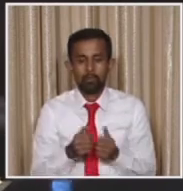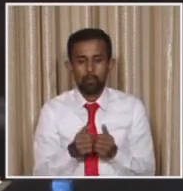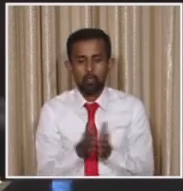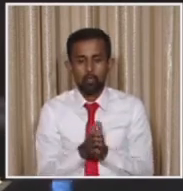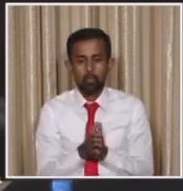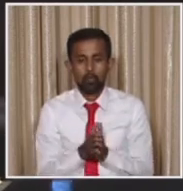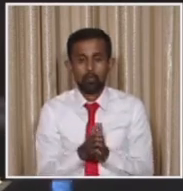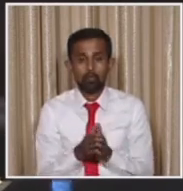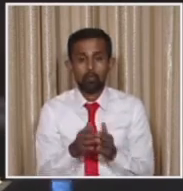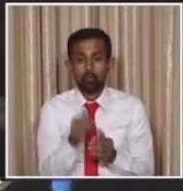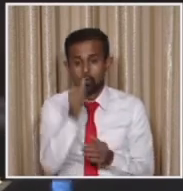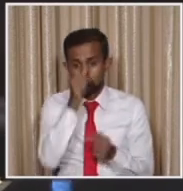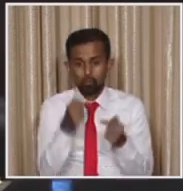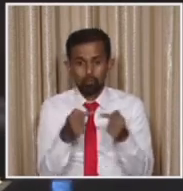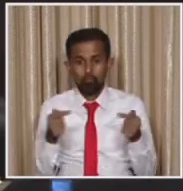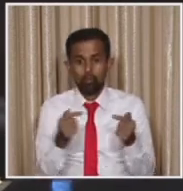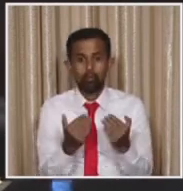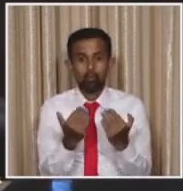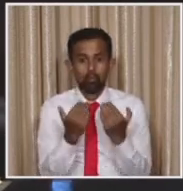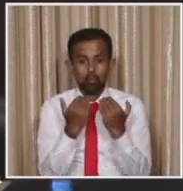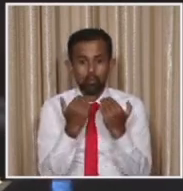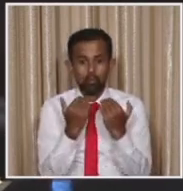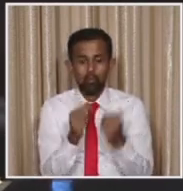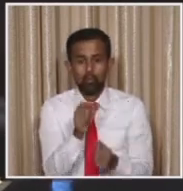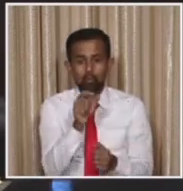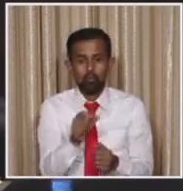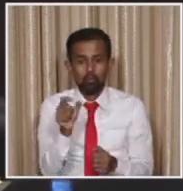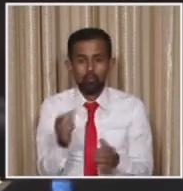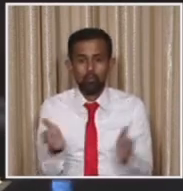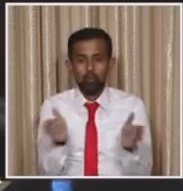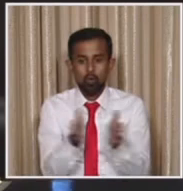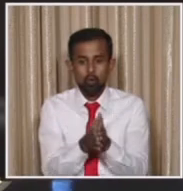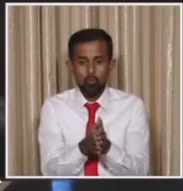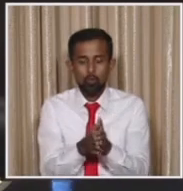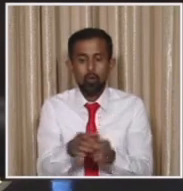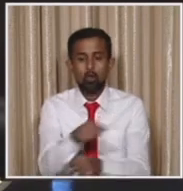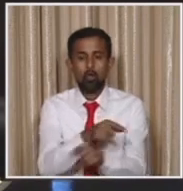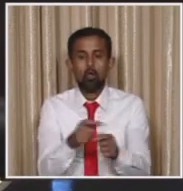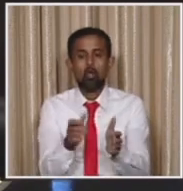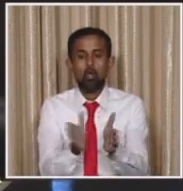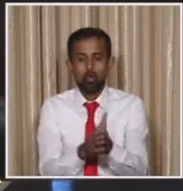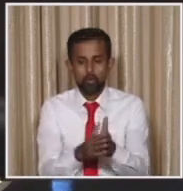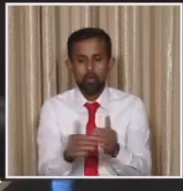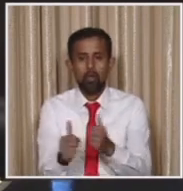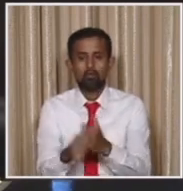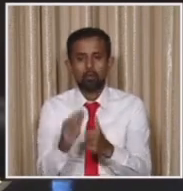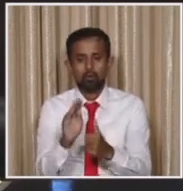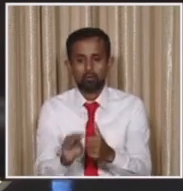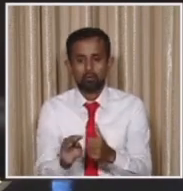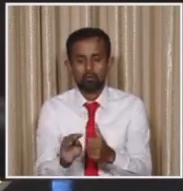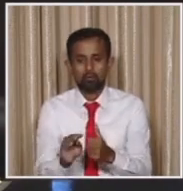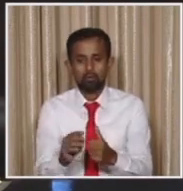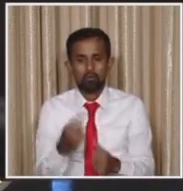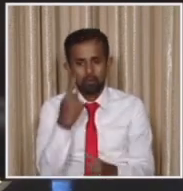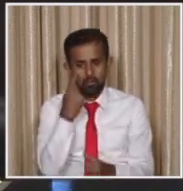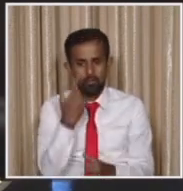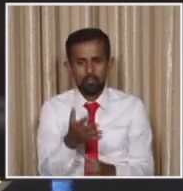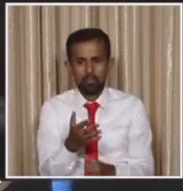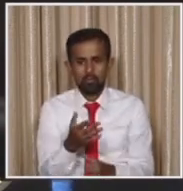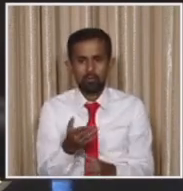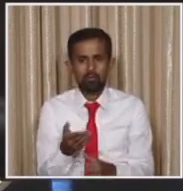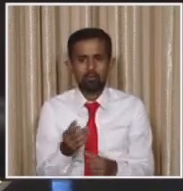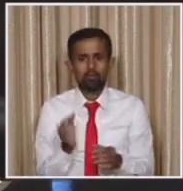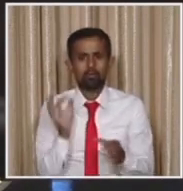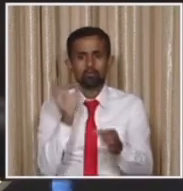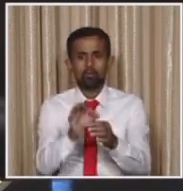ස්වාධීන දූෂණ විරෝධී උපදේශකයන් සැදුම්ලත් උපදේශන කමිටුවක් හදන්න ඕනේ කියලා. මොකද දැන් අපි දැක්ක තාම මේ කට්ටිය